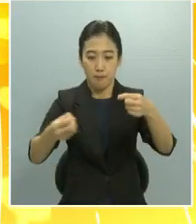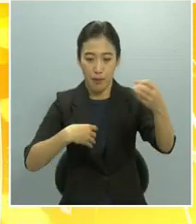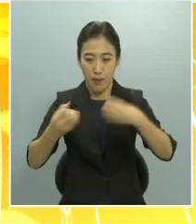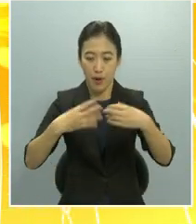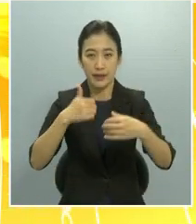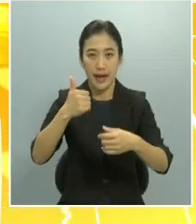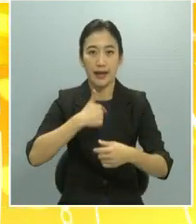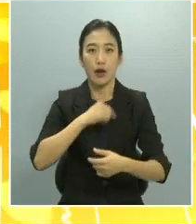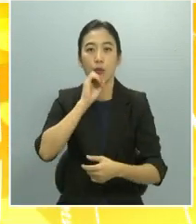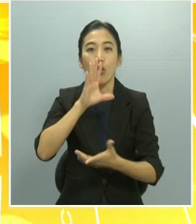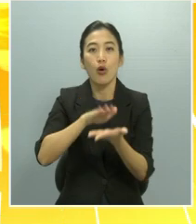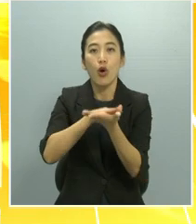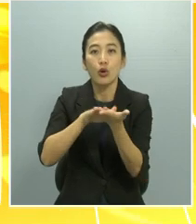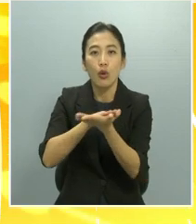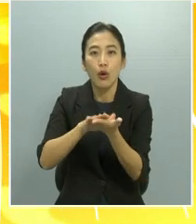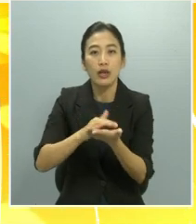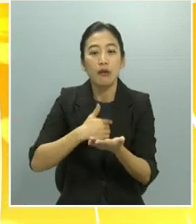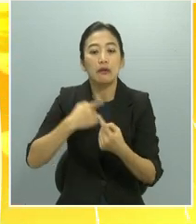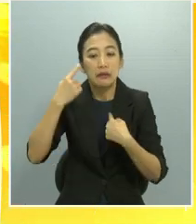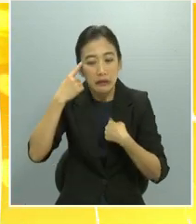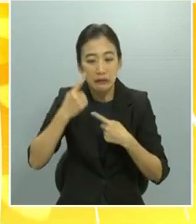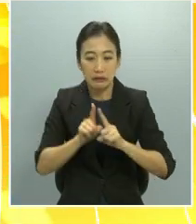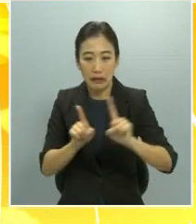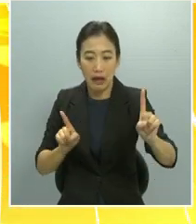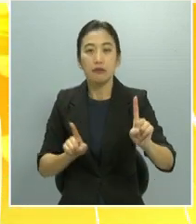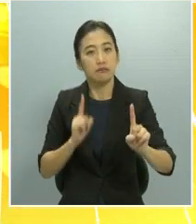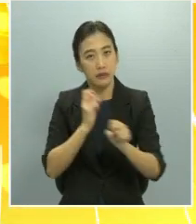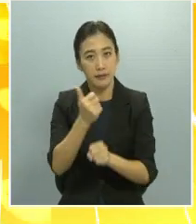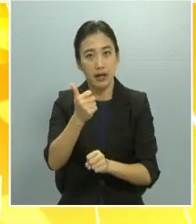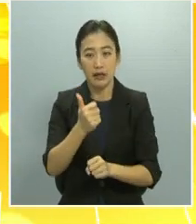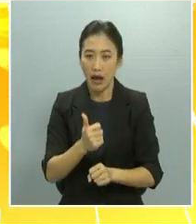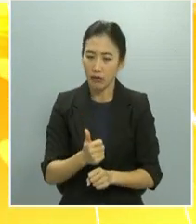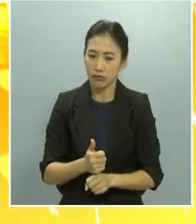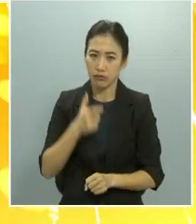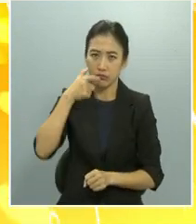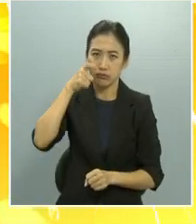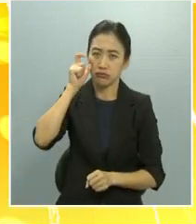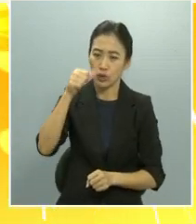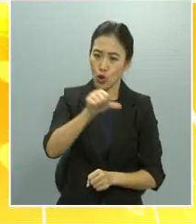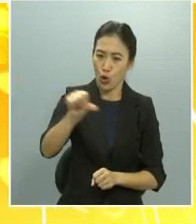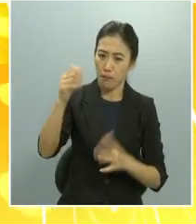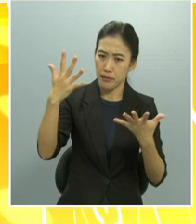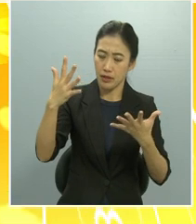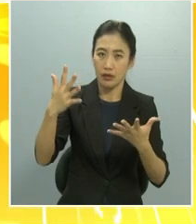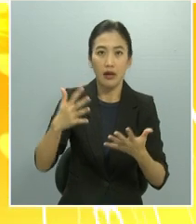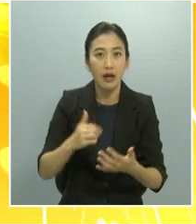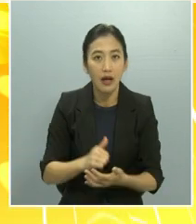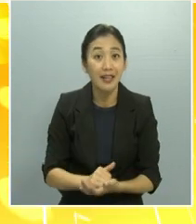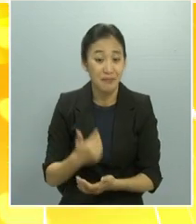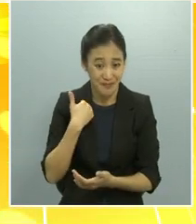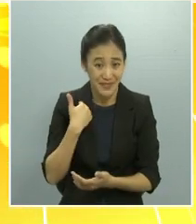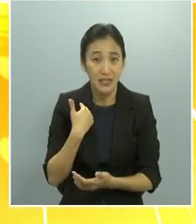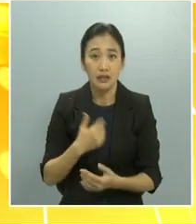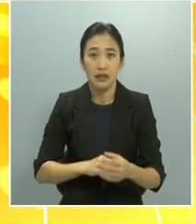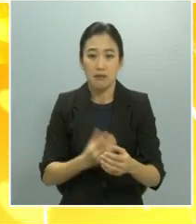เชื่อว่าเราสามารถแตกต่างแต่ไม่แตกแยกได้ไม่ลบหรอไม่ลบแล้วก็มีการโพสต์งานวิจัยสนับสนุนแนว